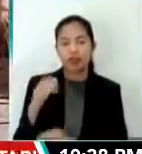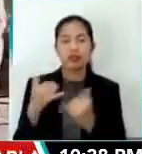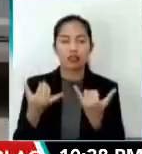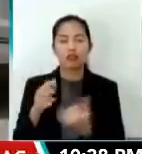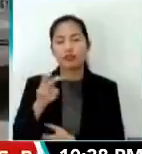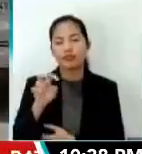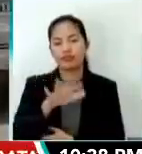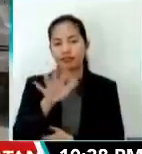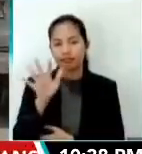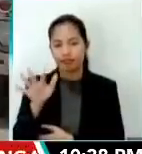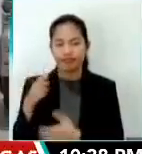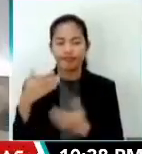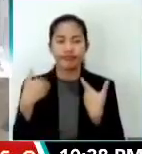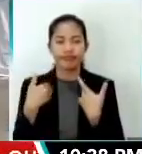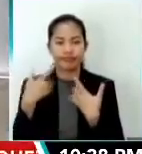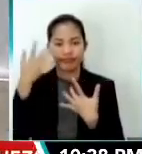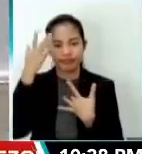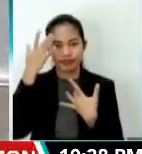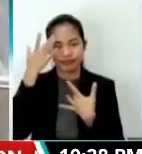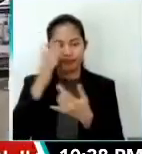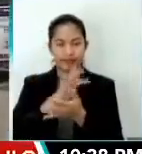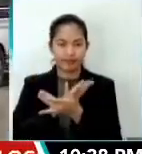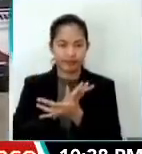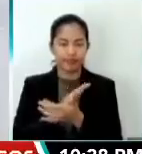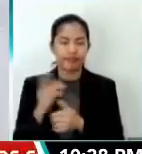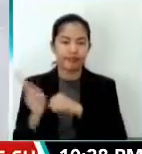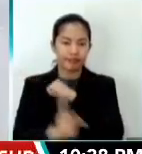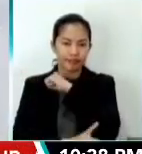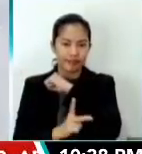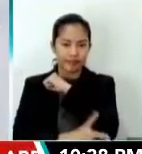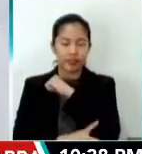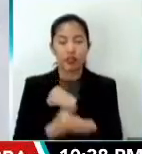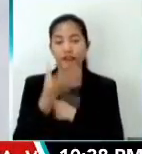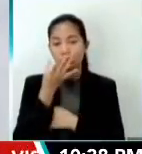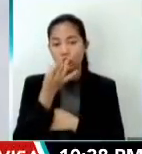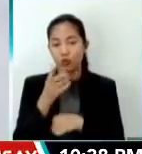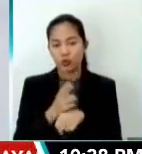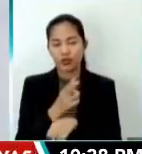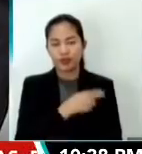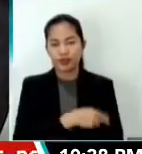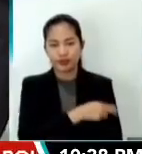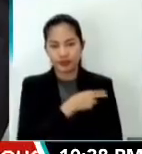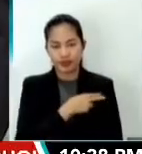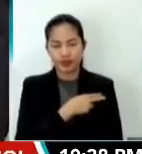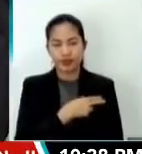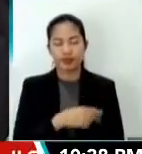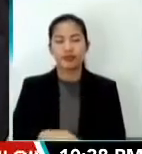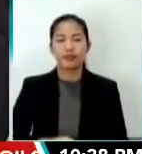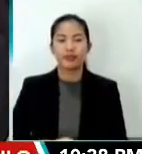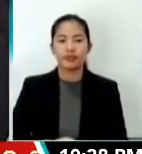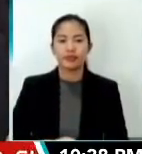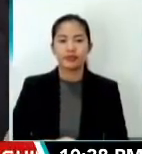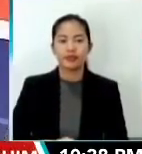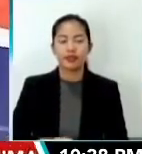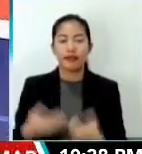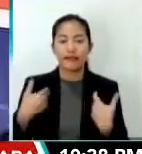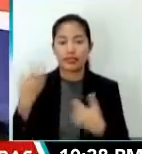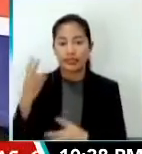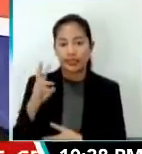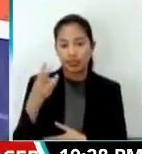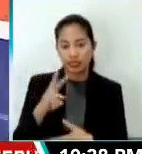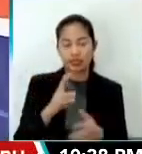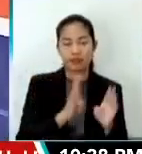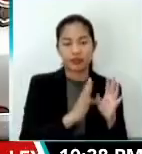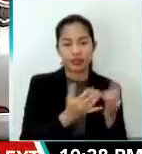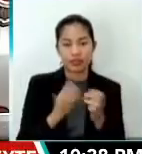probinsya. Mababa pa ang hospital bed utilization at wala pang naitatalang surge sa 16 na munisipalidad at 7 syudad. Pero pwede